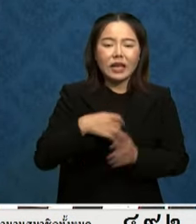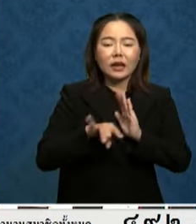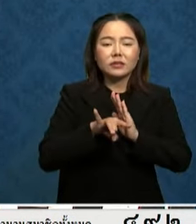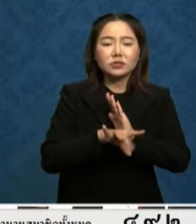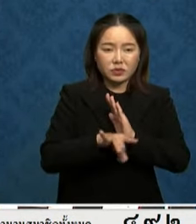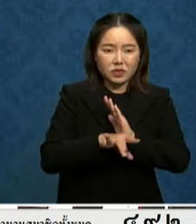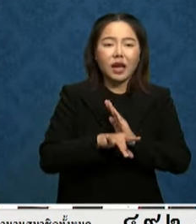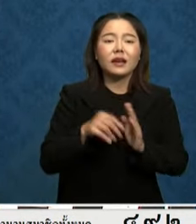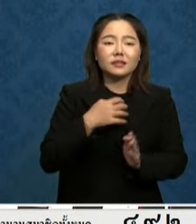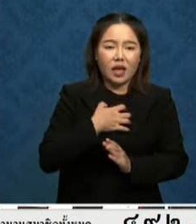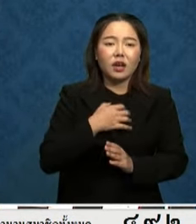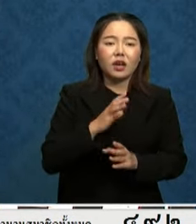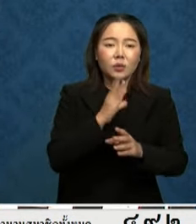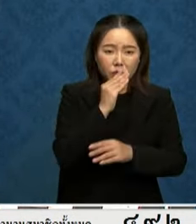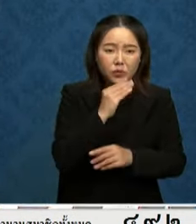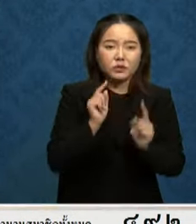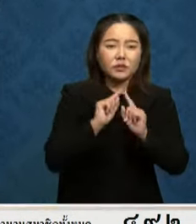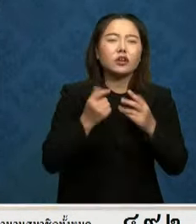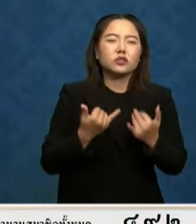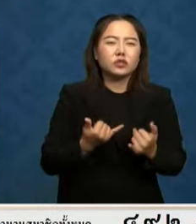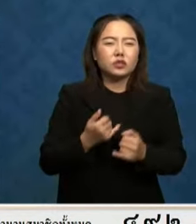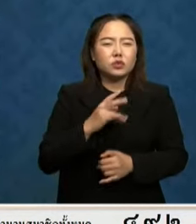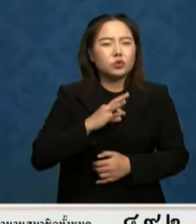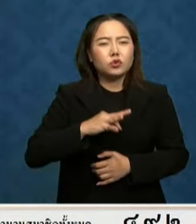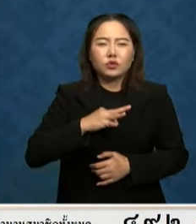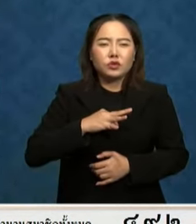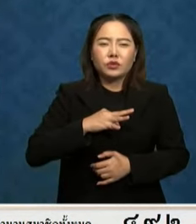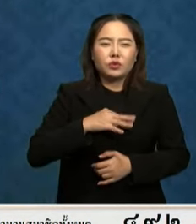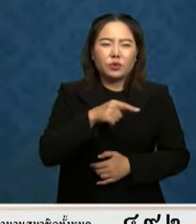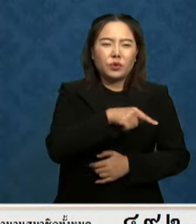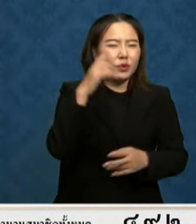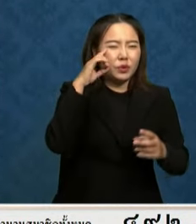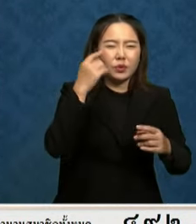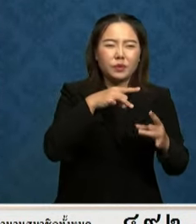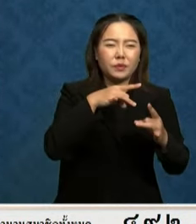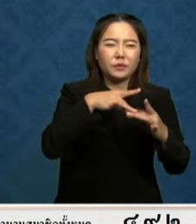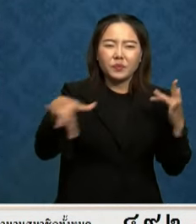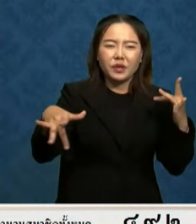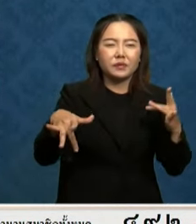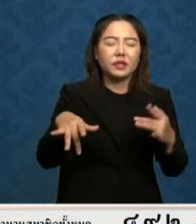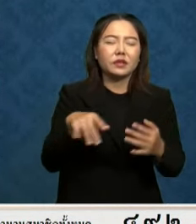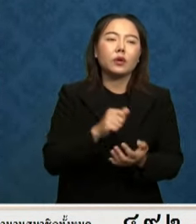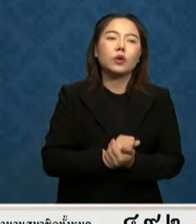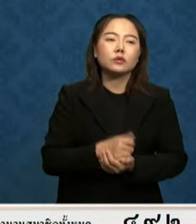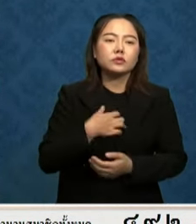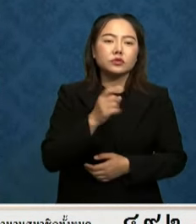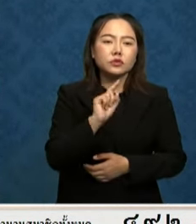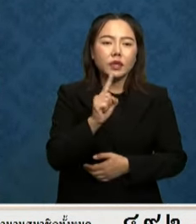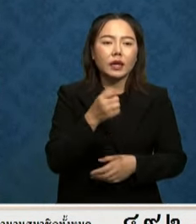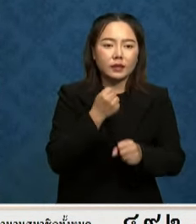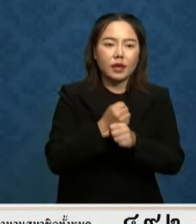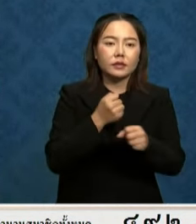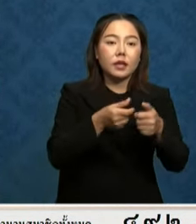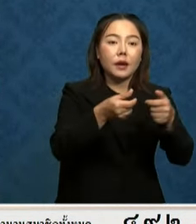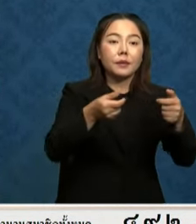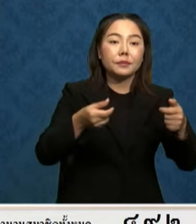ไปกันใหญ่ก็จะขอชื่อแจงในประเดนนี้ส่ก่อนคือในการทำรายงานทว